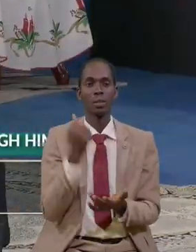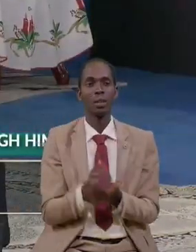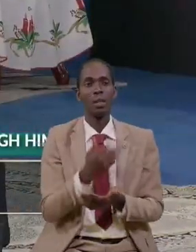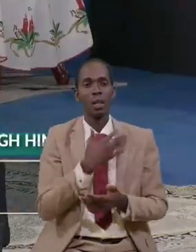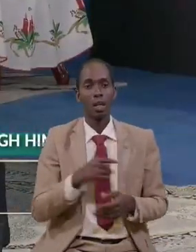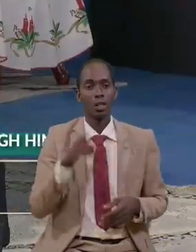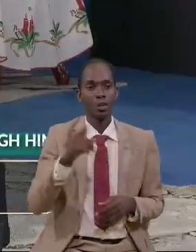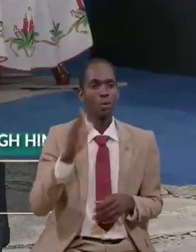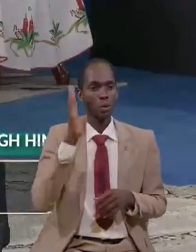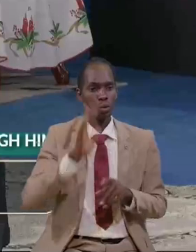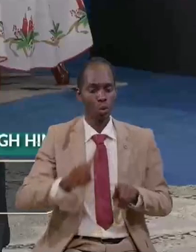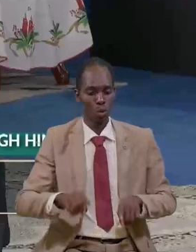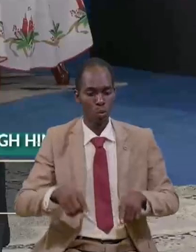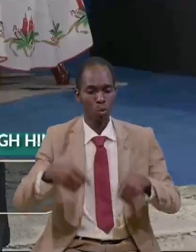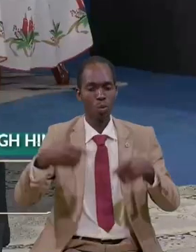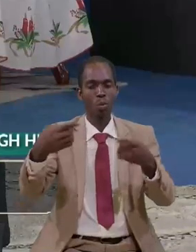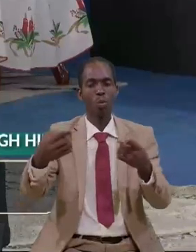et